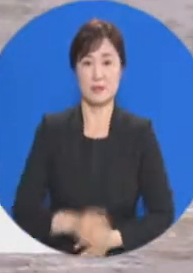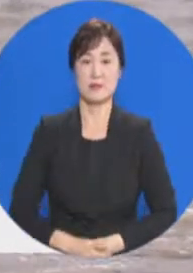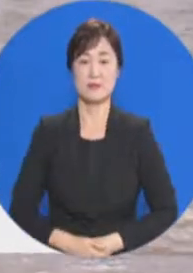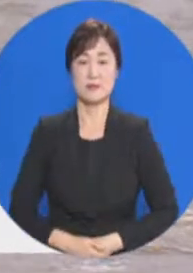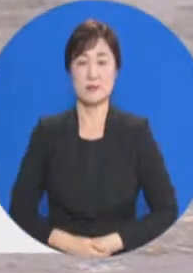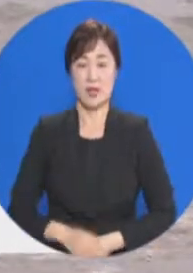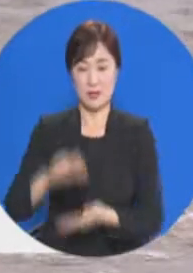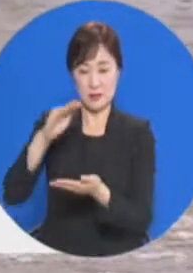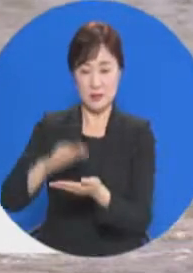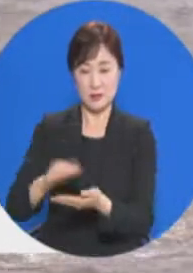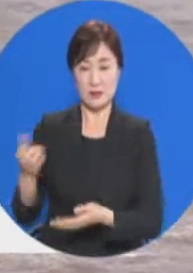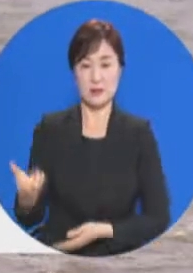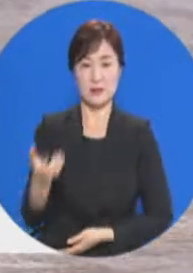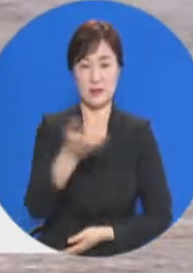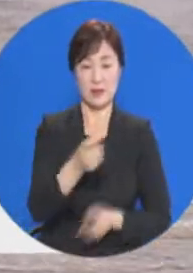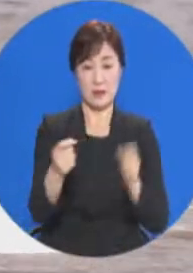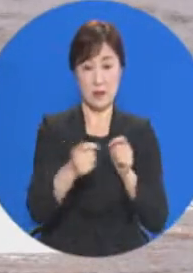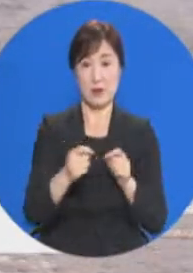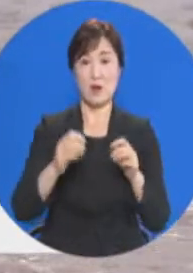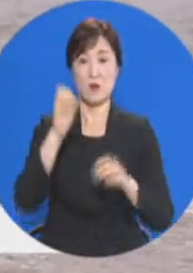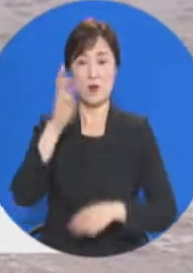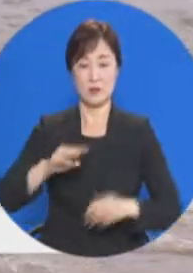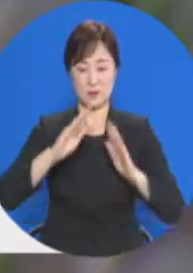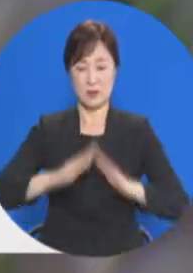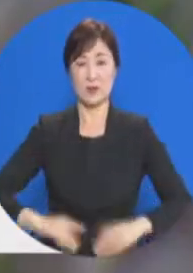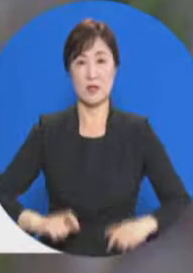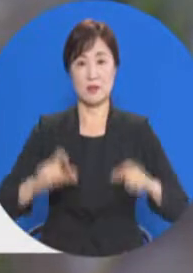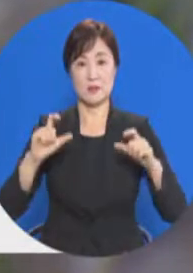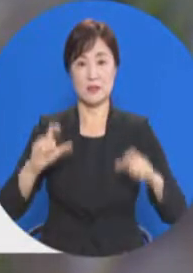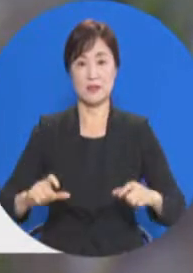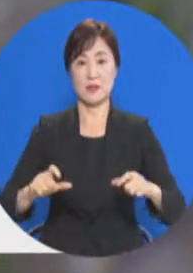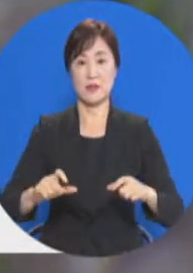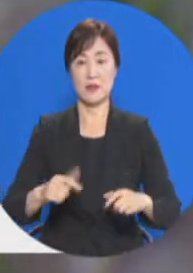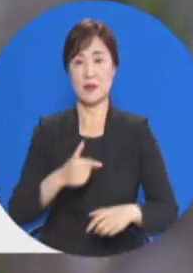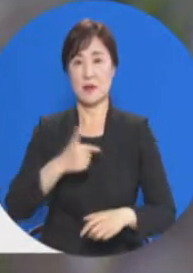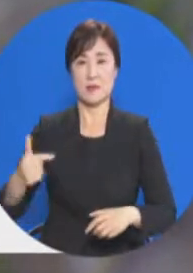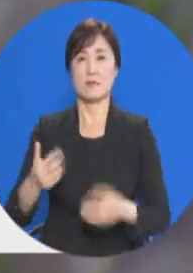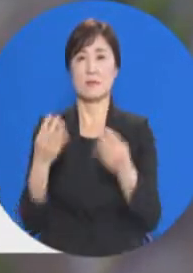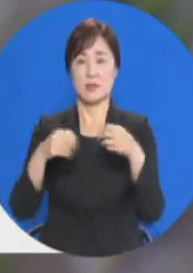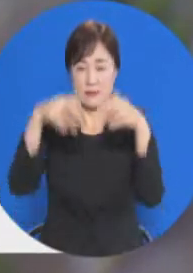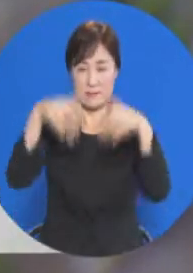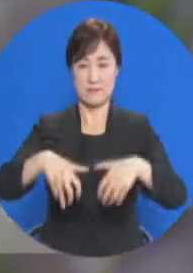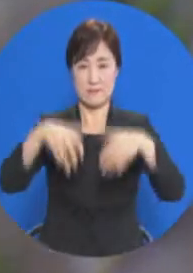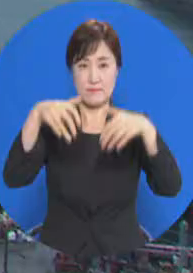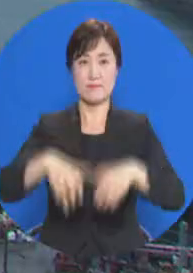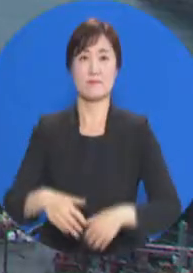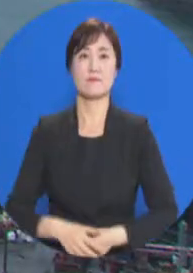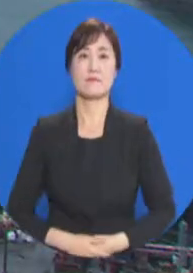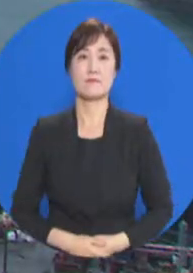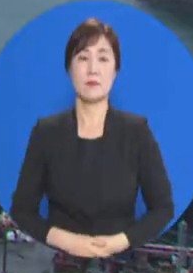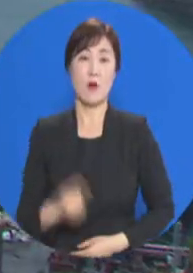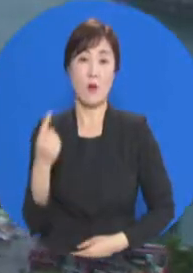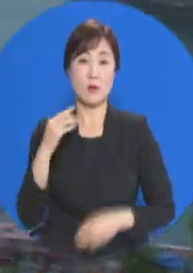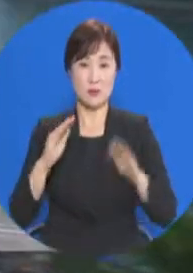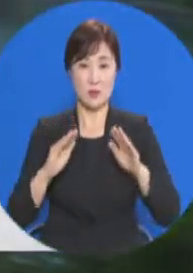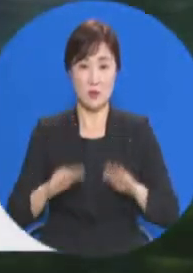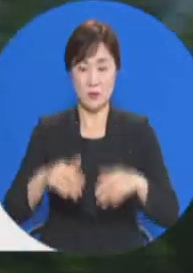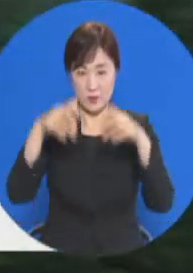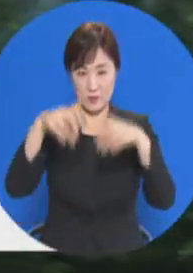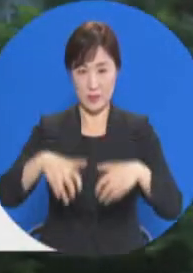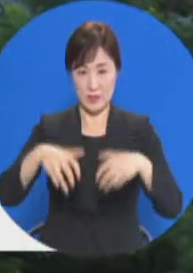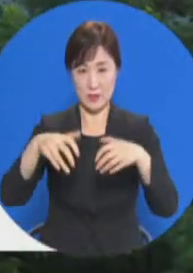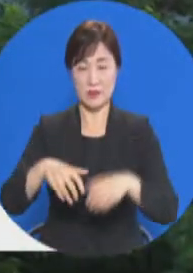저기압의 이동 경로와 가까운 강조와 전라남도에는 매우 많은 비가 내렸습니다. 어제와 오늘 내린